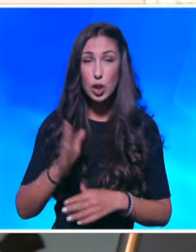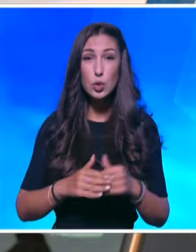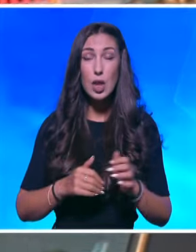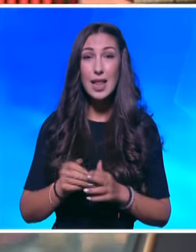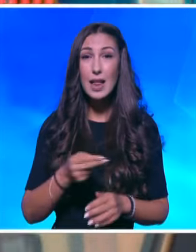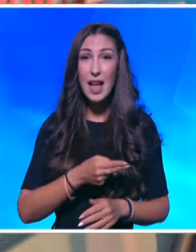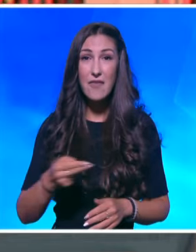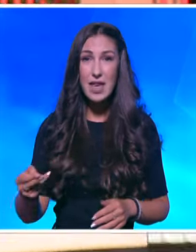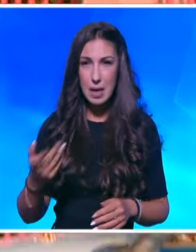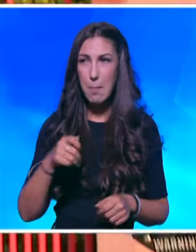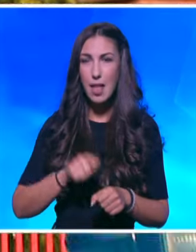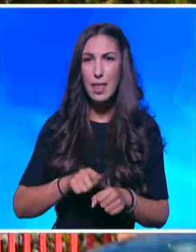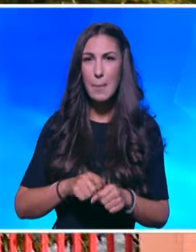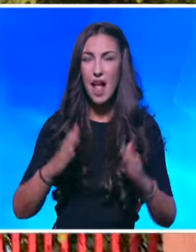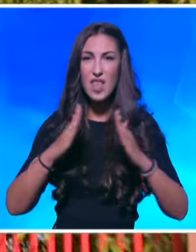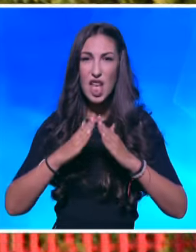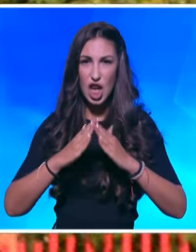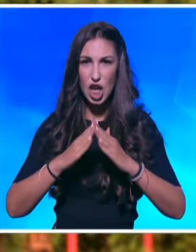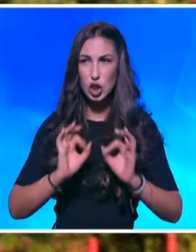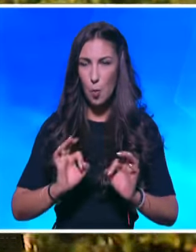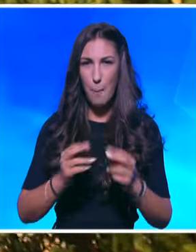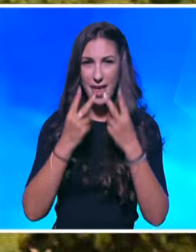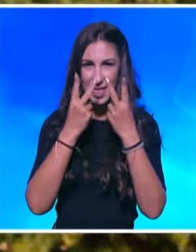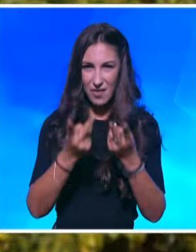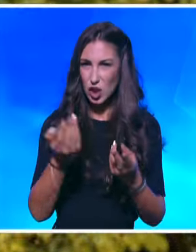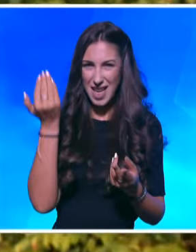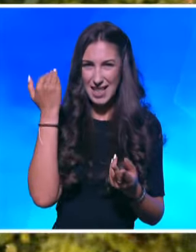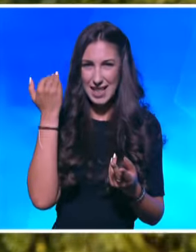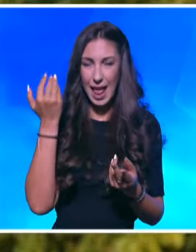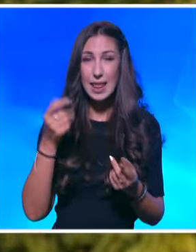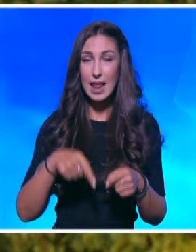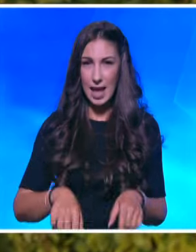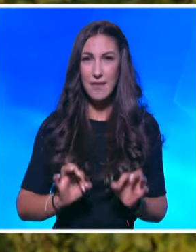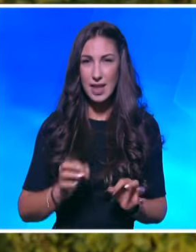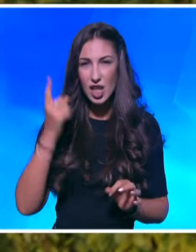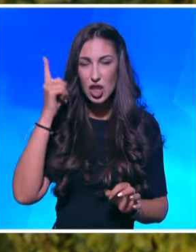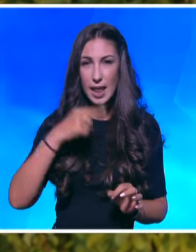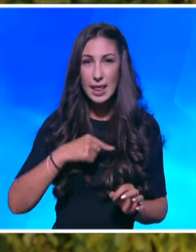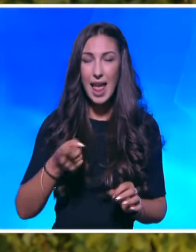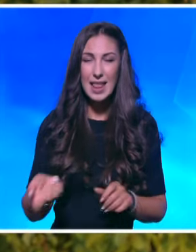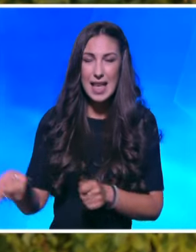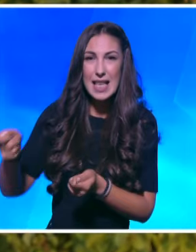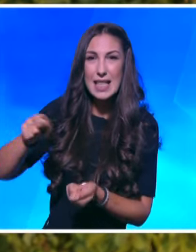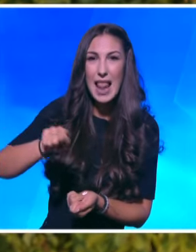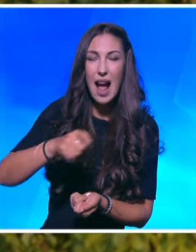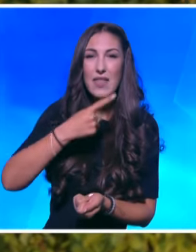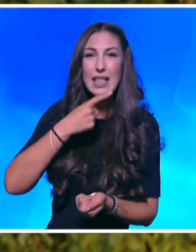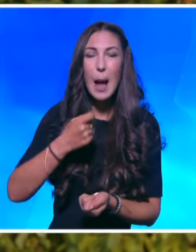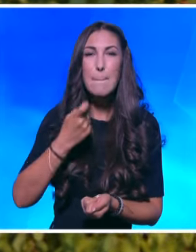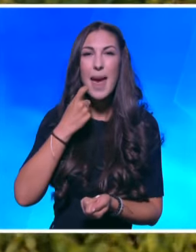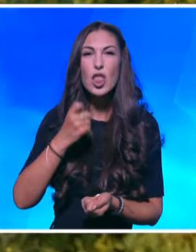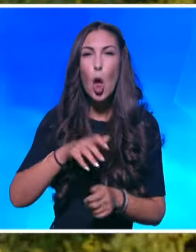са наети да изграждат къщата, която виждате зад мен. В днешния ден е излят бетон за